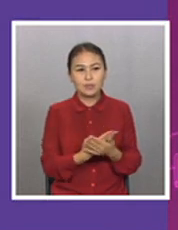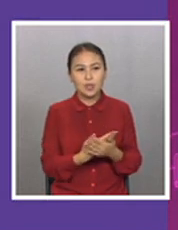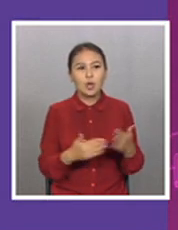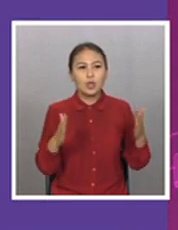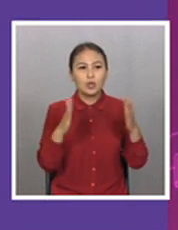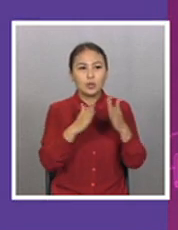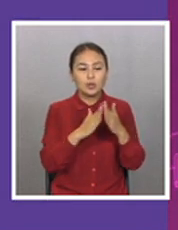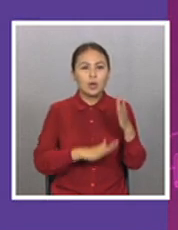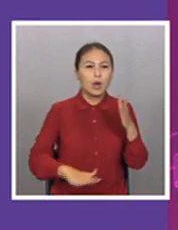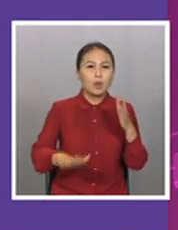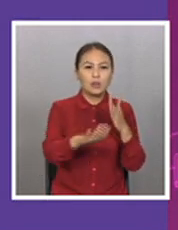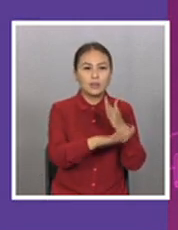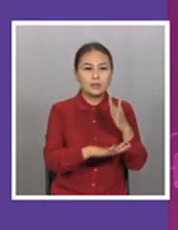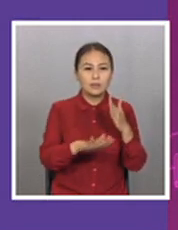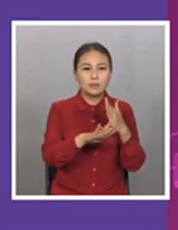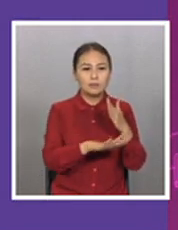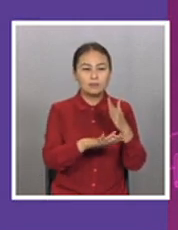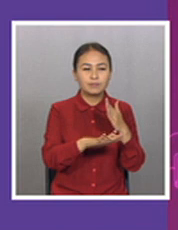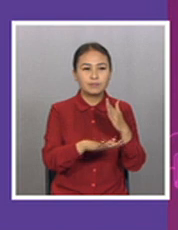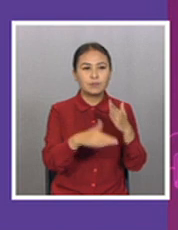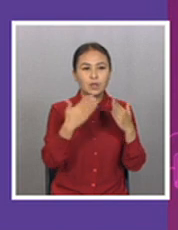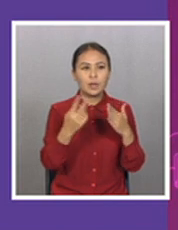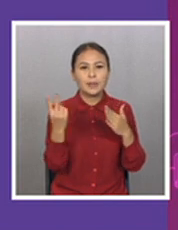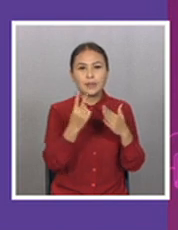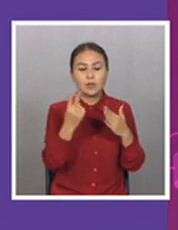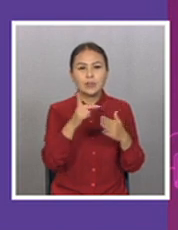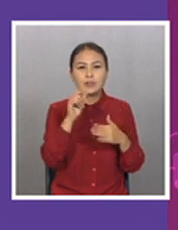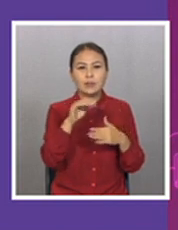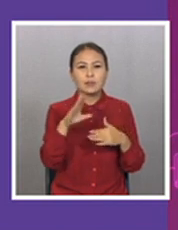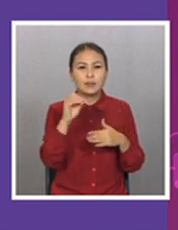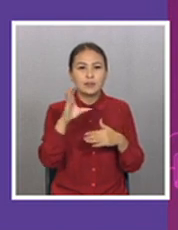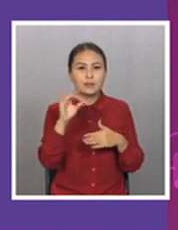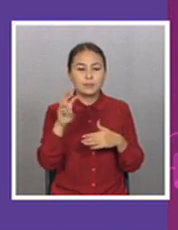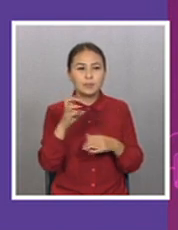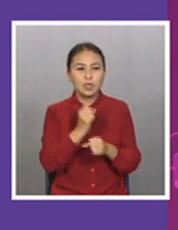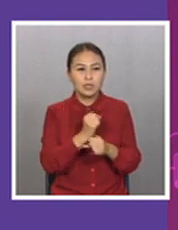Үйдің ауласы. Яғни, екеуі де зат есімімен жасалып тұр екен.